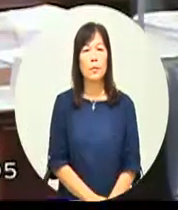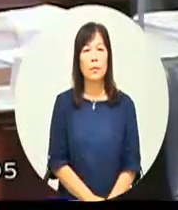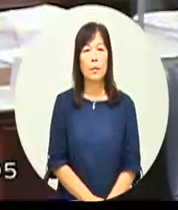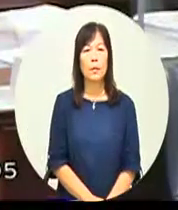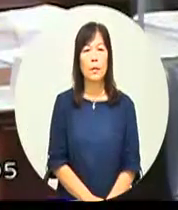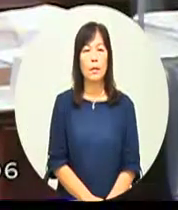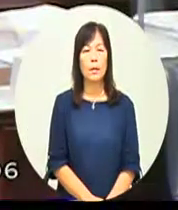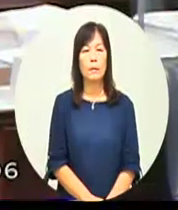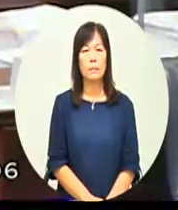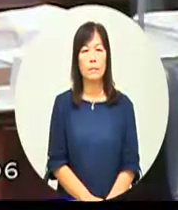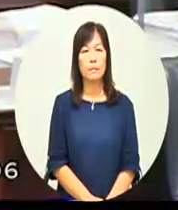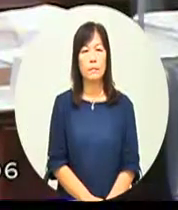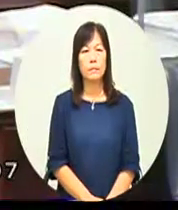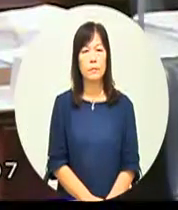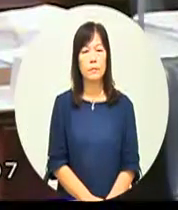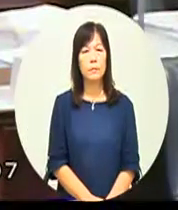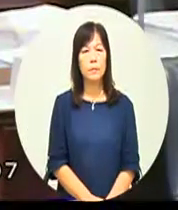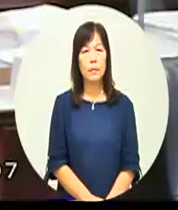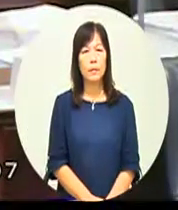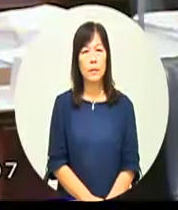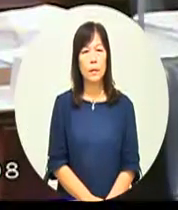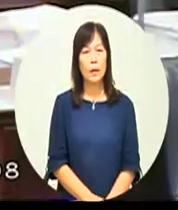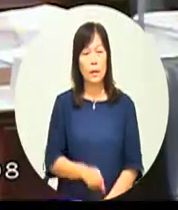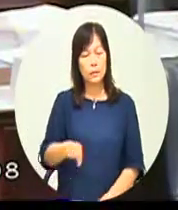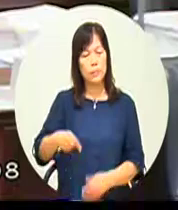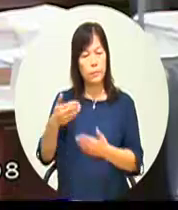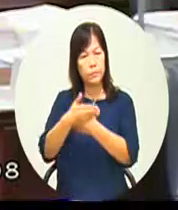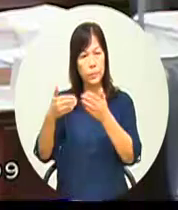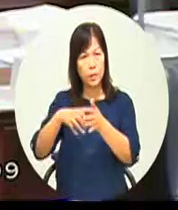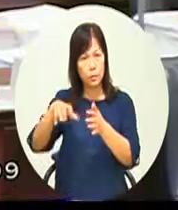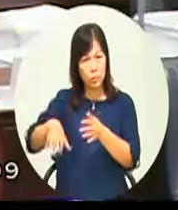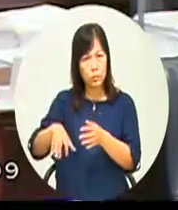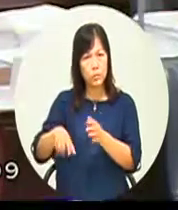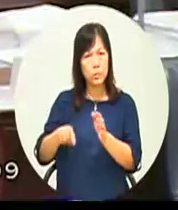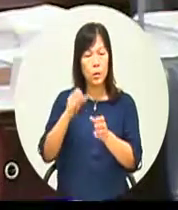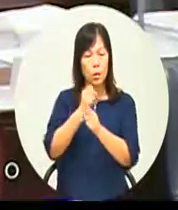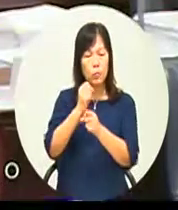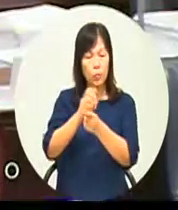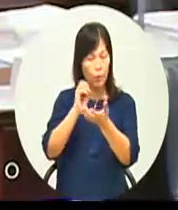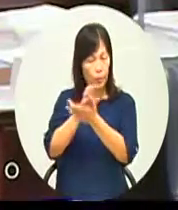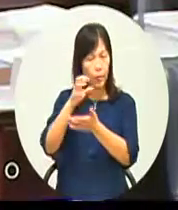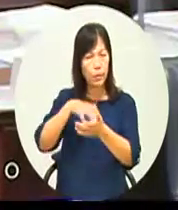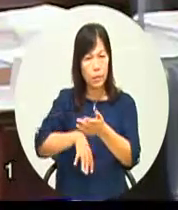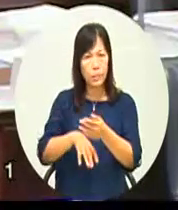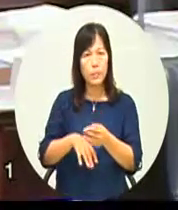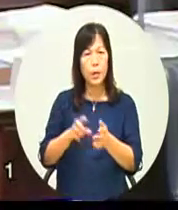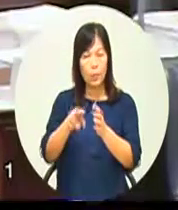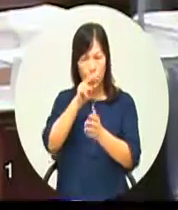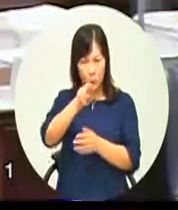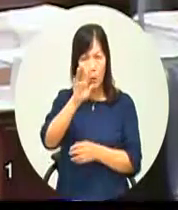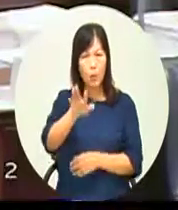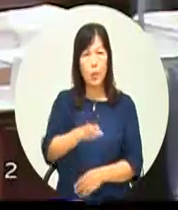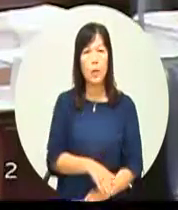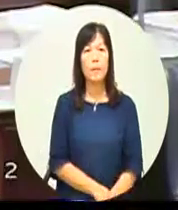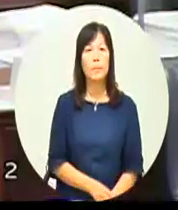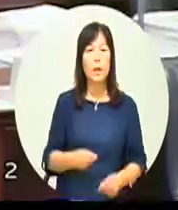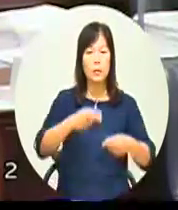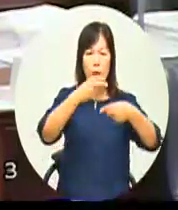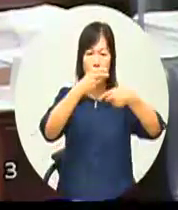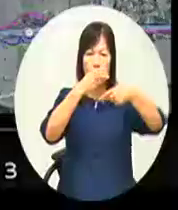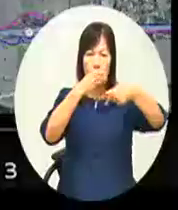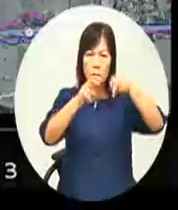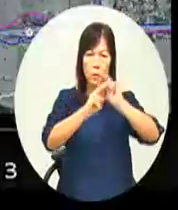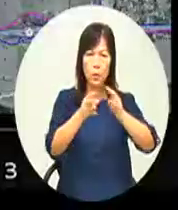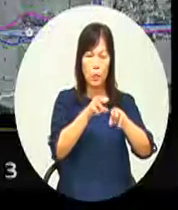那像这我们在交通局的业务报告里面，我们其实也看到像仁武交流道